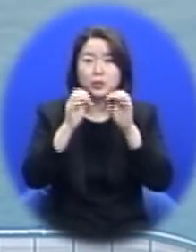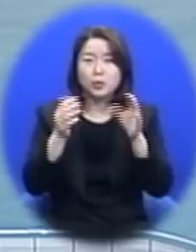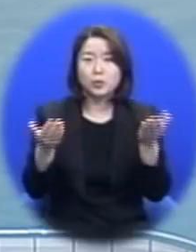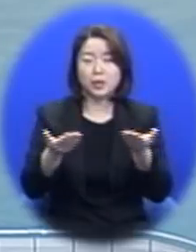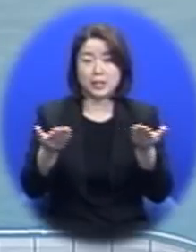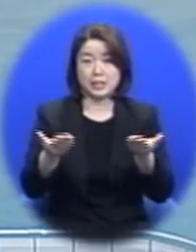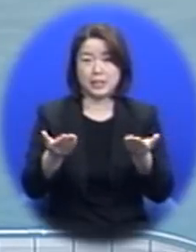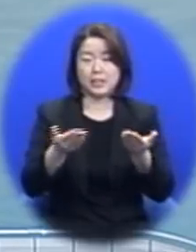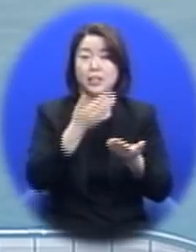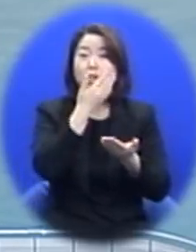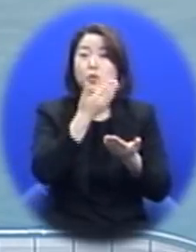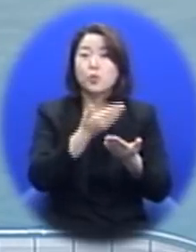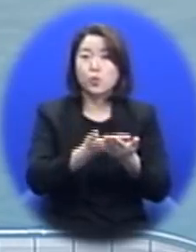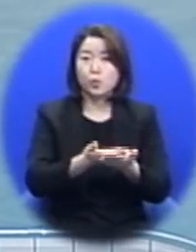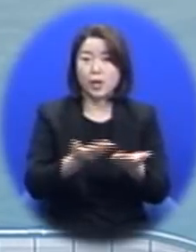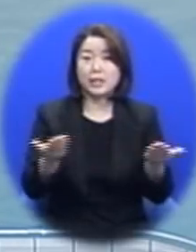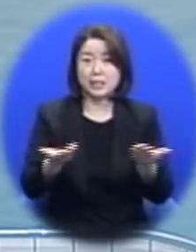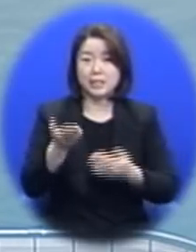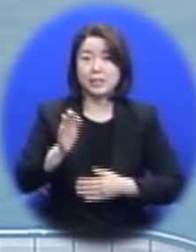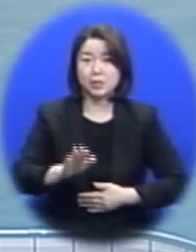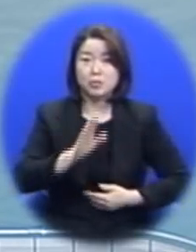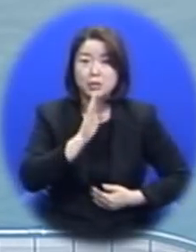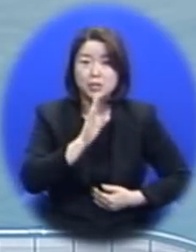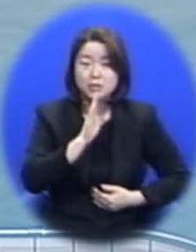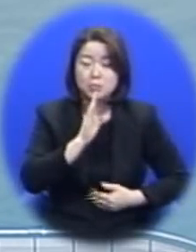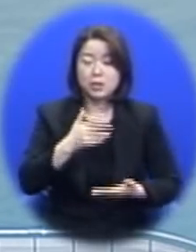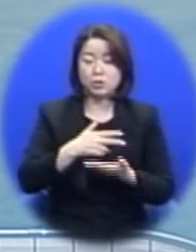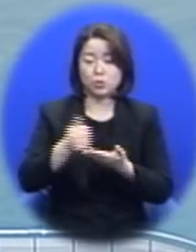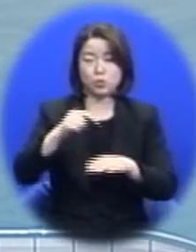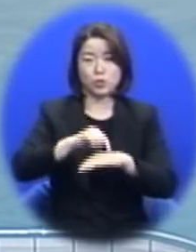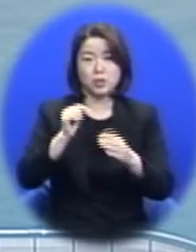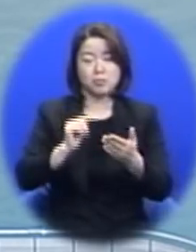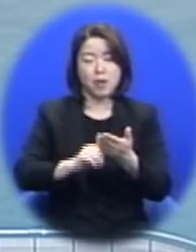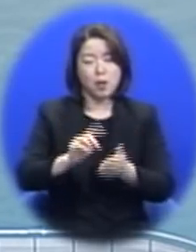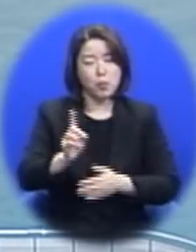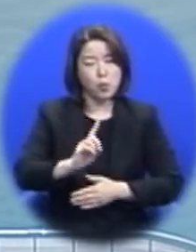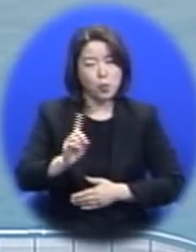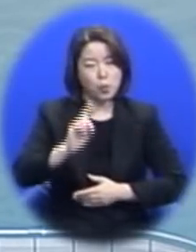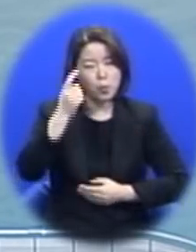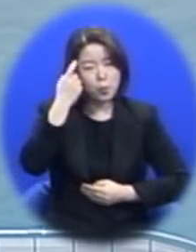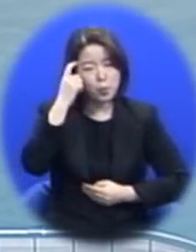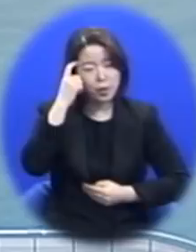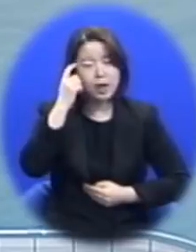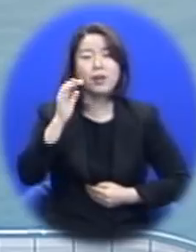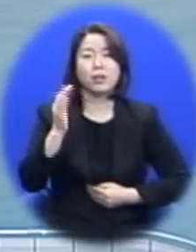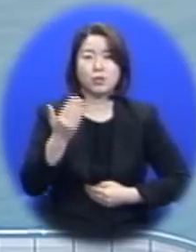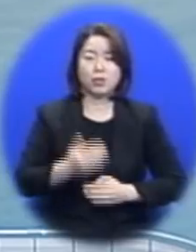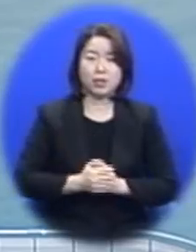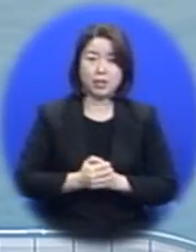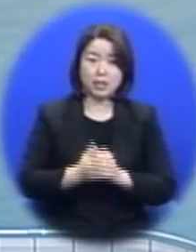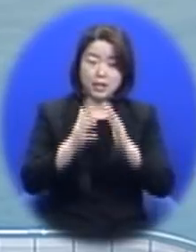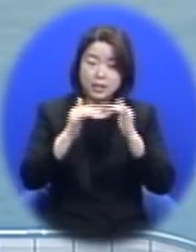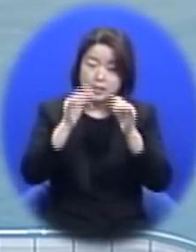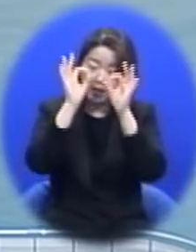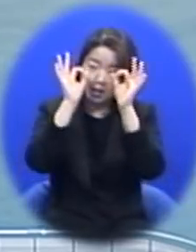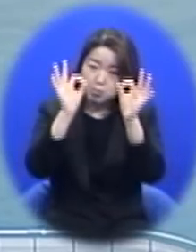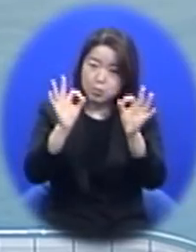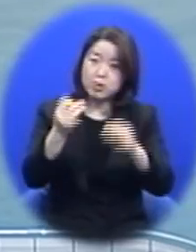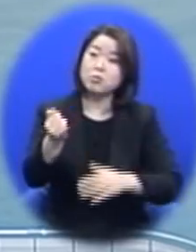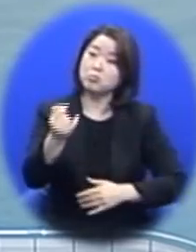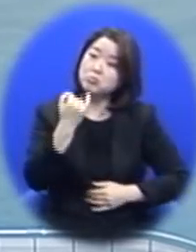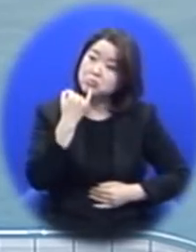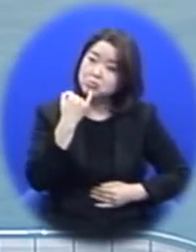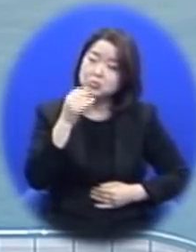귀한 일이지만 주님의 마음은 어떠셨을까 하는 생각이 듭니다. 사람의 보기에는 괜찮아